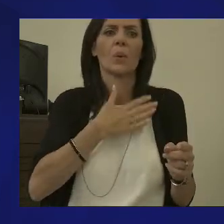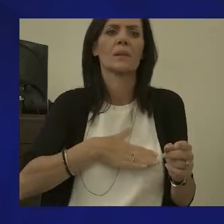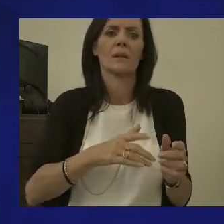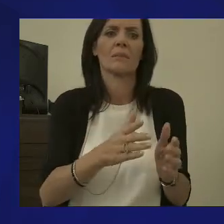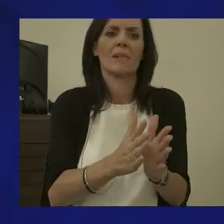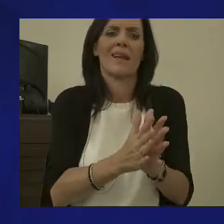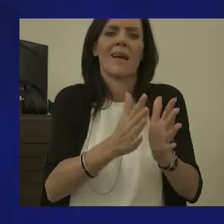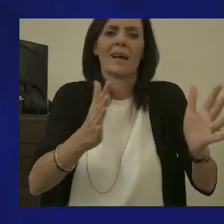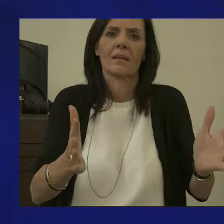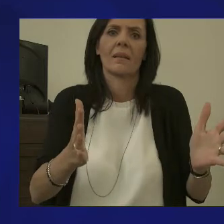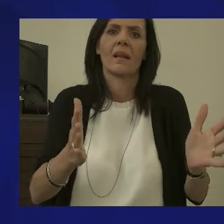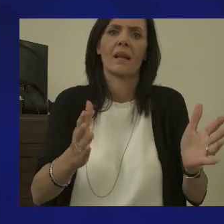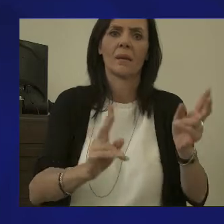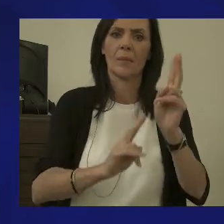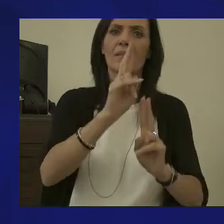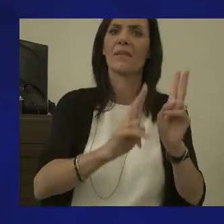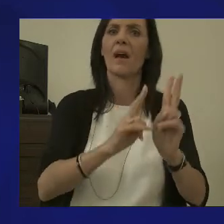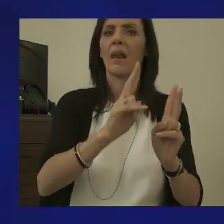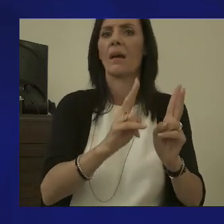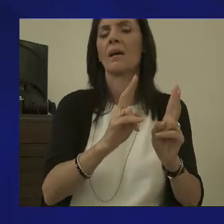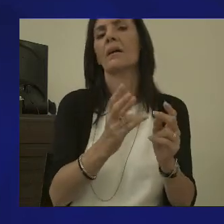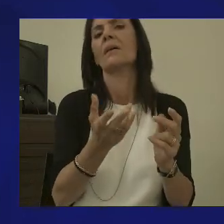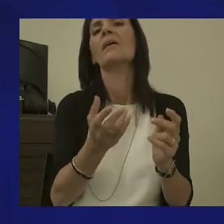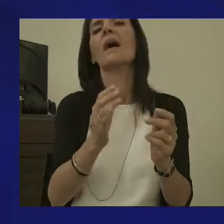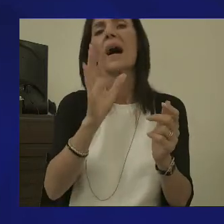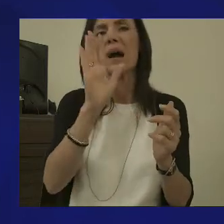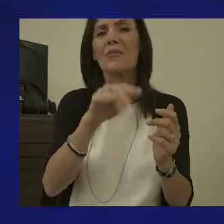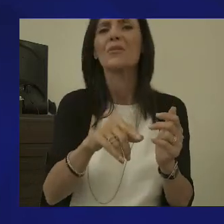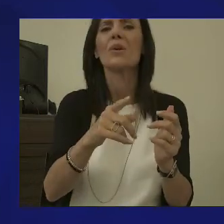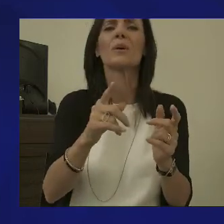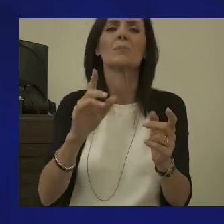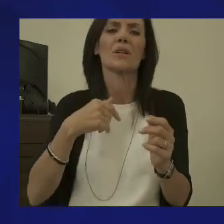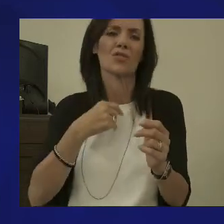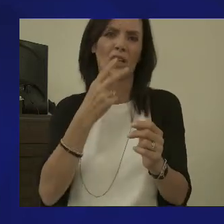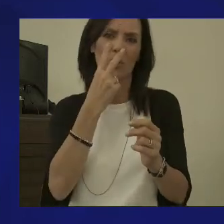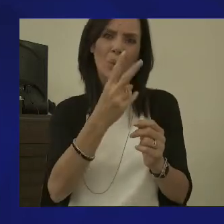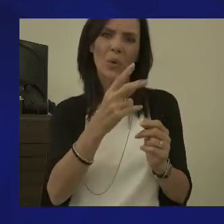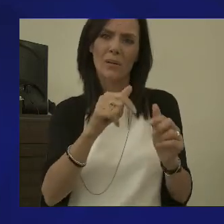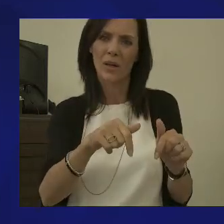את הנפחים, הם הולכים להגדיל את המפעל. אפילו עם הכיסוי שאנחנו רואים אותו.